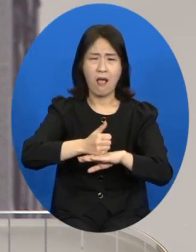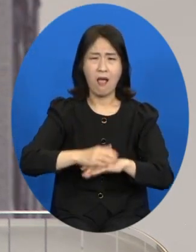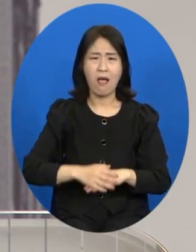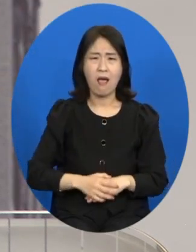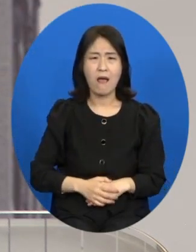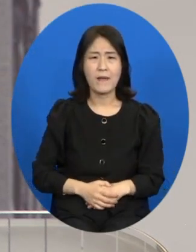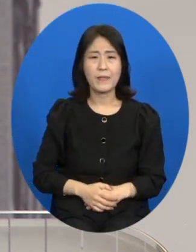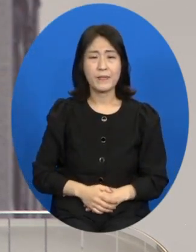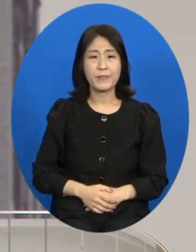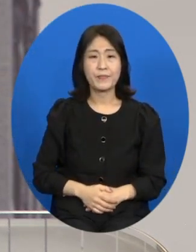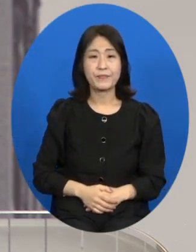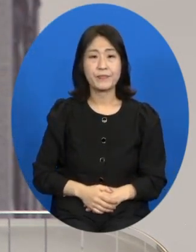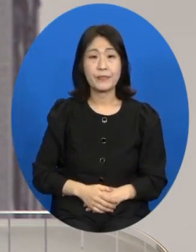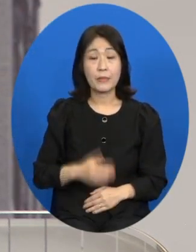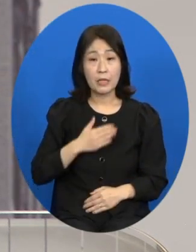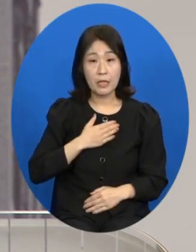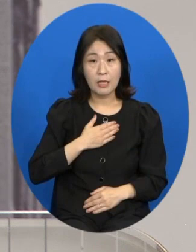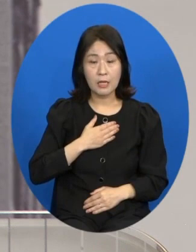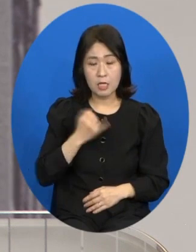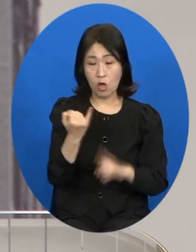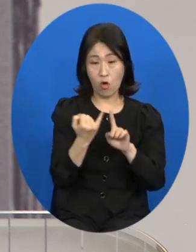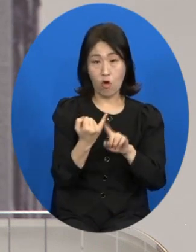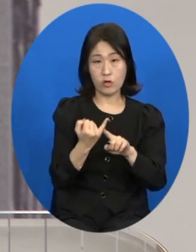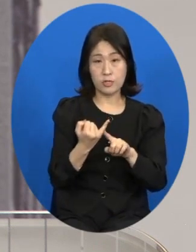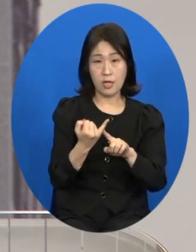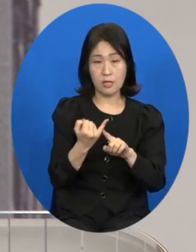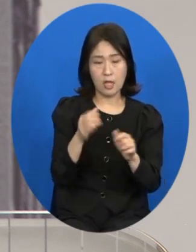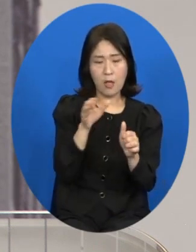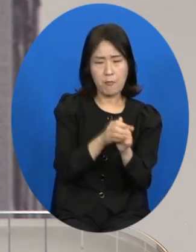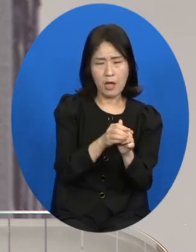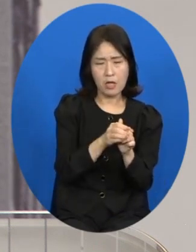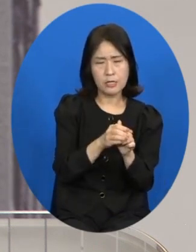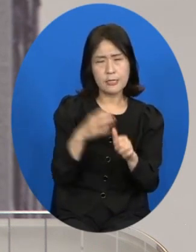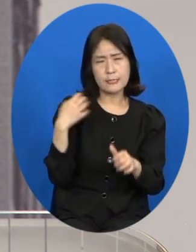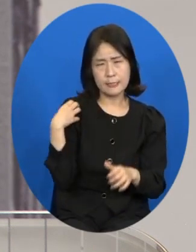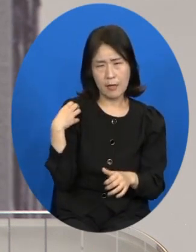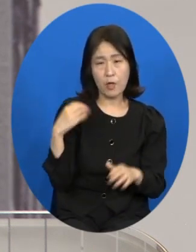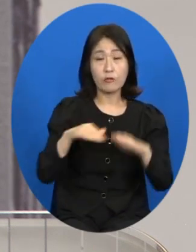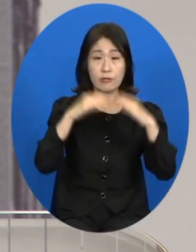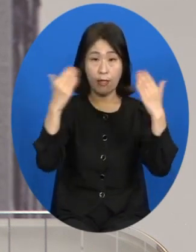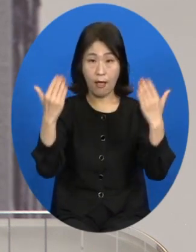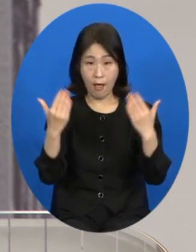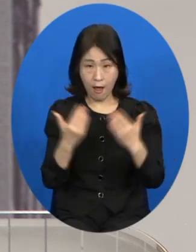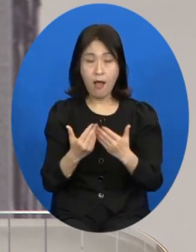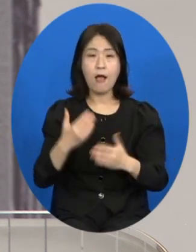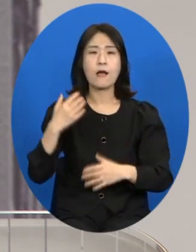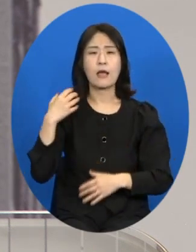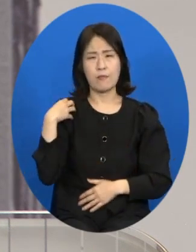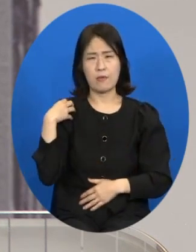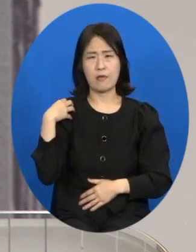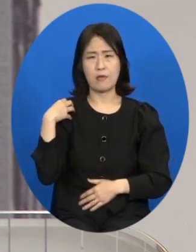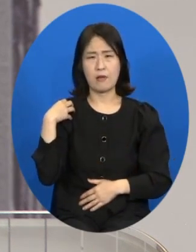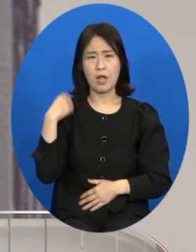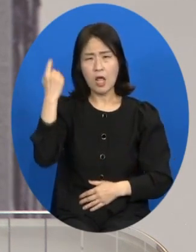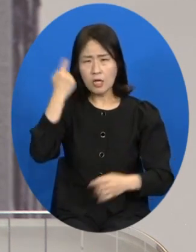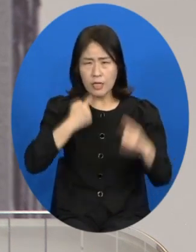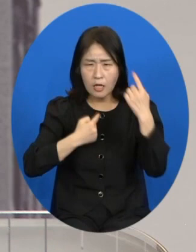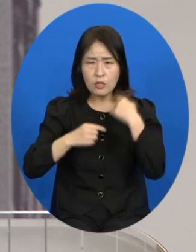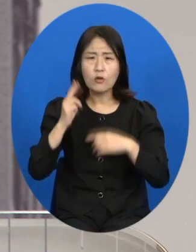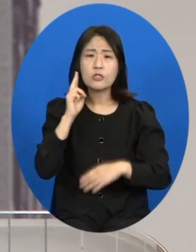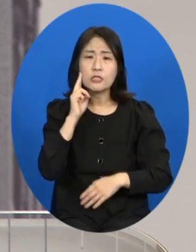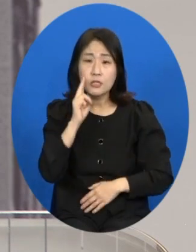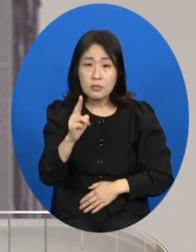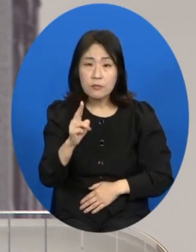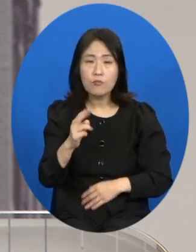자신의 이 사명을 다 한 것이죠 물론 아 그로 인해서 무릎은 다 까지고 2 3개월을 더 치료를